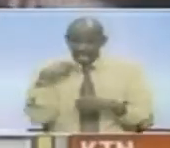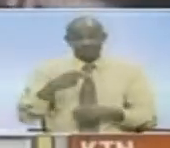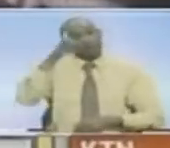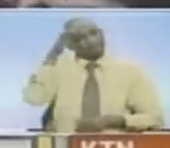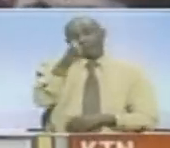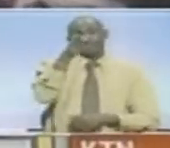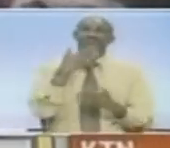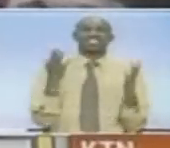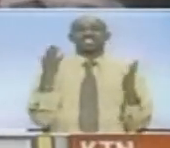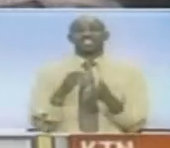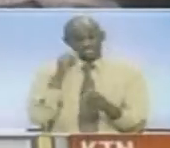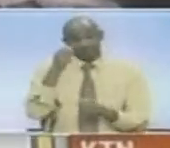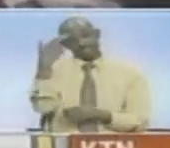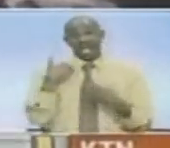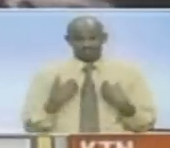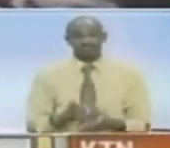hapo.